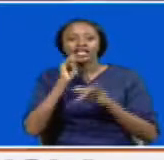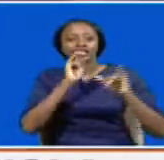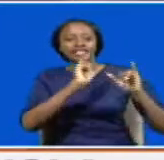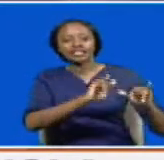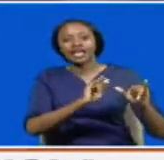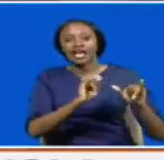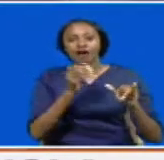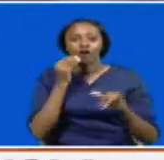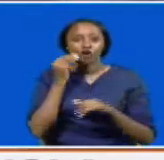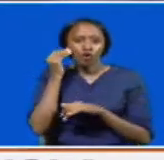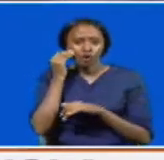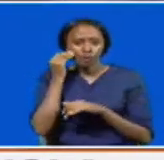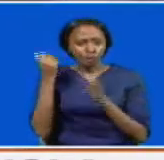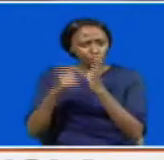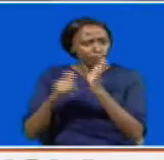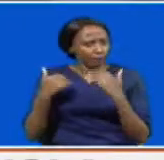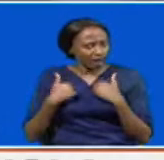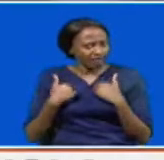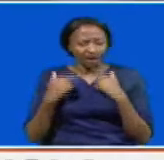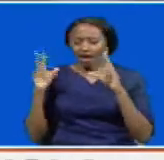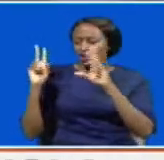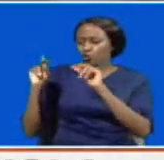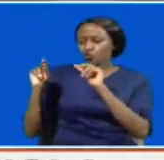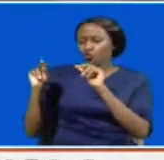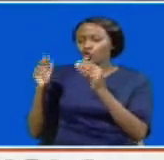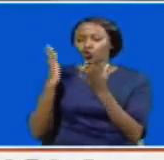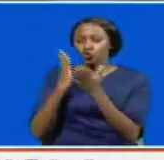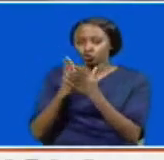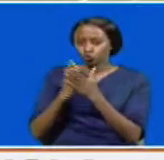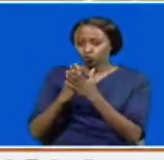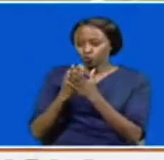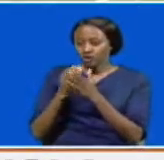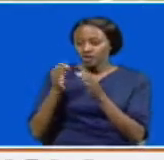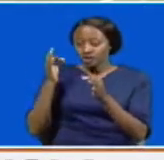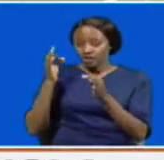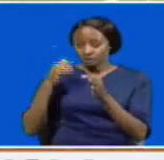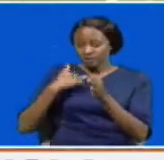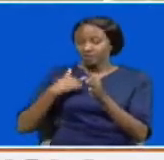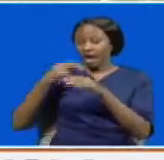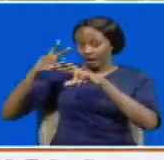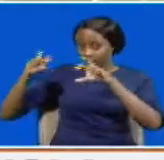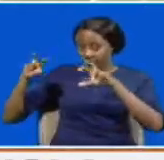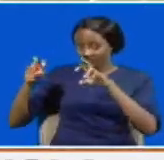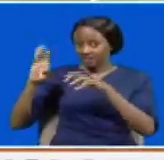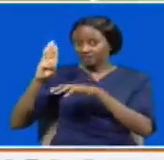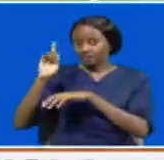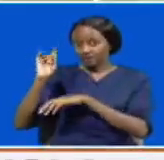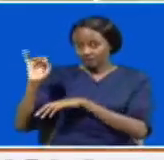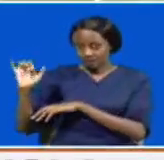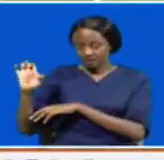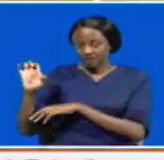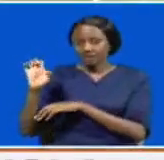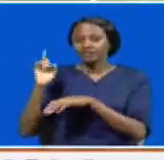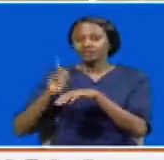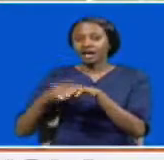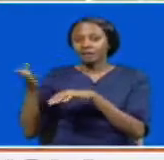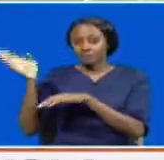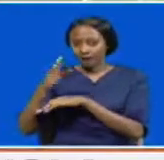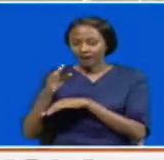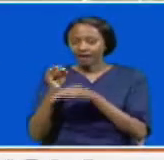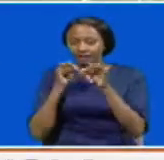kuna shida, nikamwambia hapana, kuna mtu yamtafuta. Akija mwambie aingie online. That was on